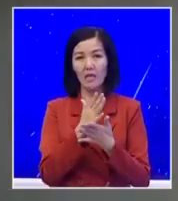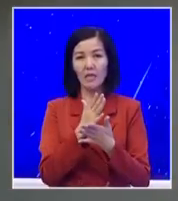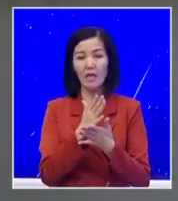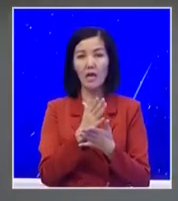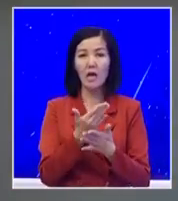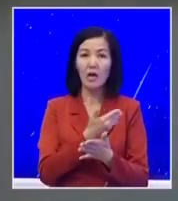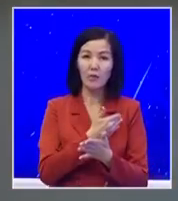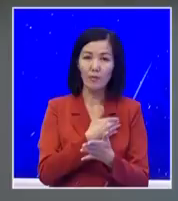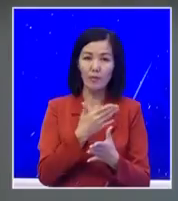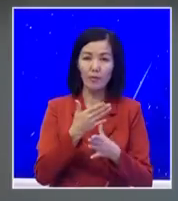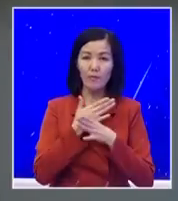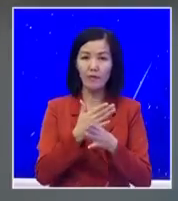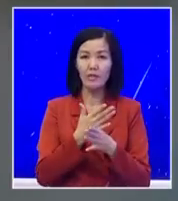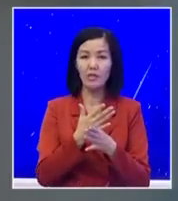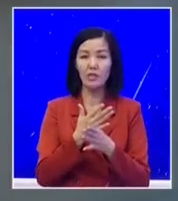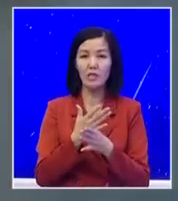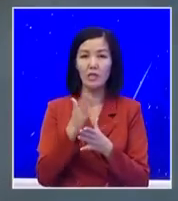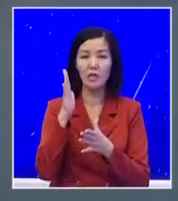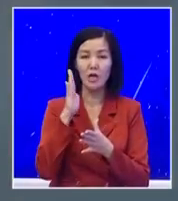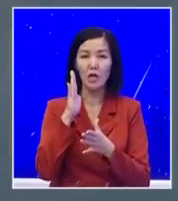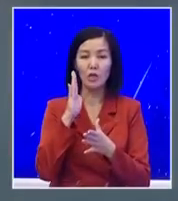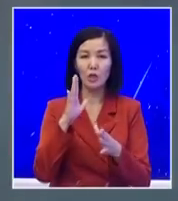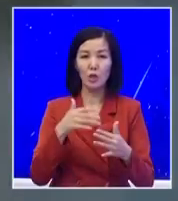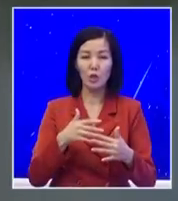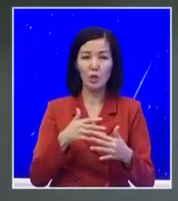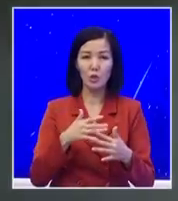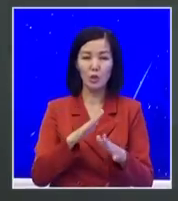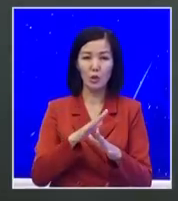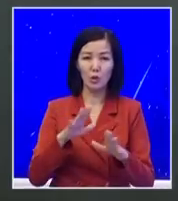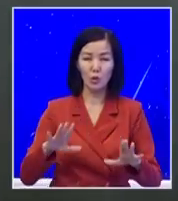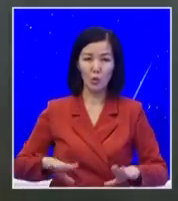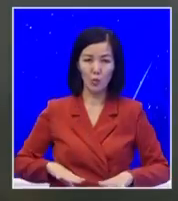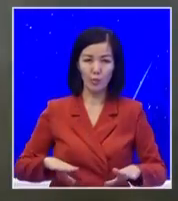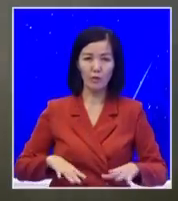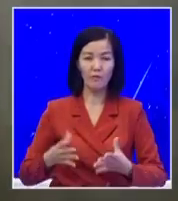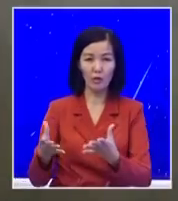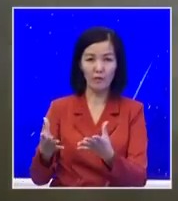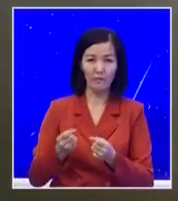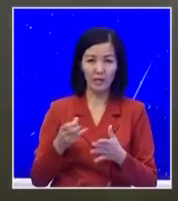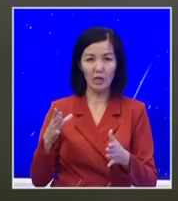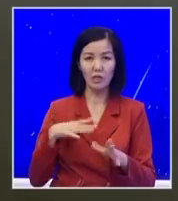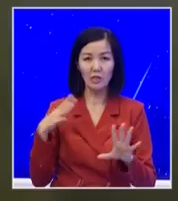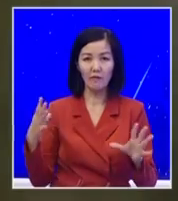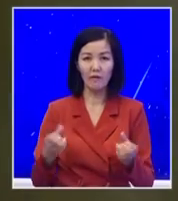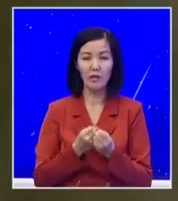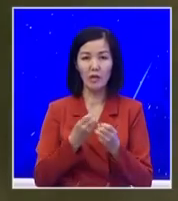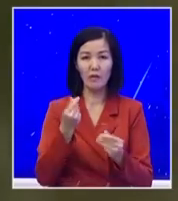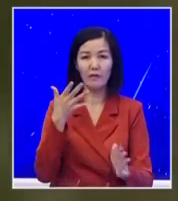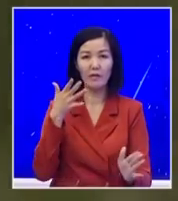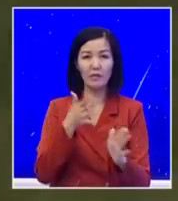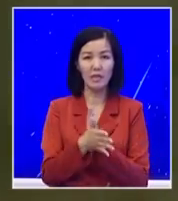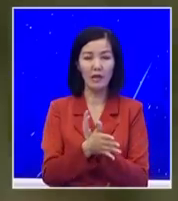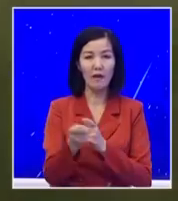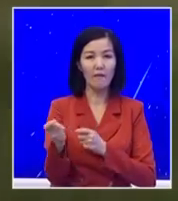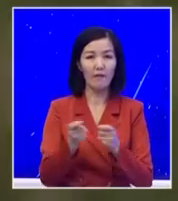пытаются с помощью веревок вытащить на берег трупы животных. Между тем, жители подсчитывают серьезные финансовые убытки. В акимате